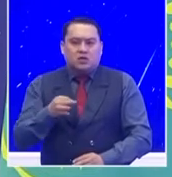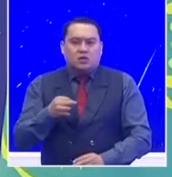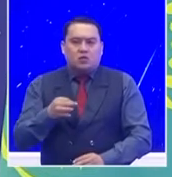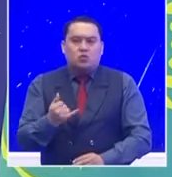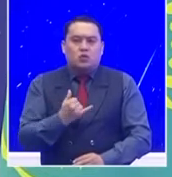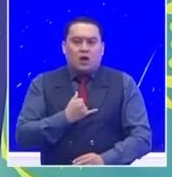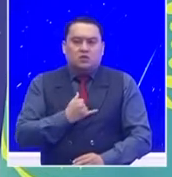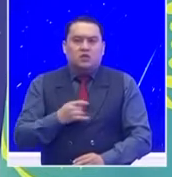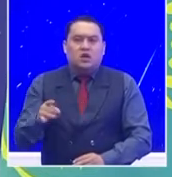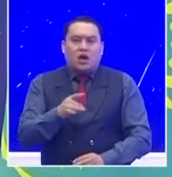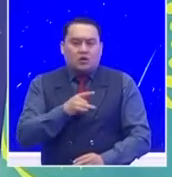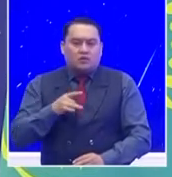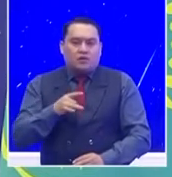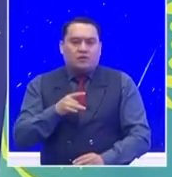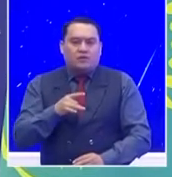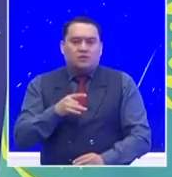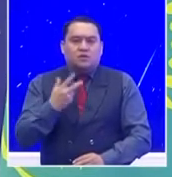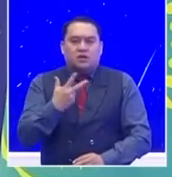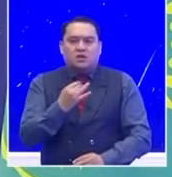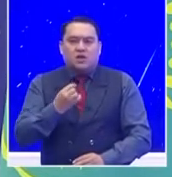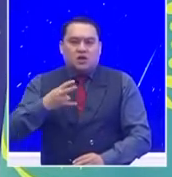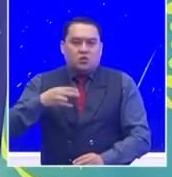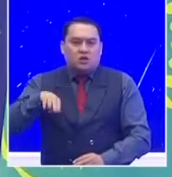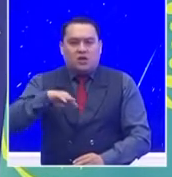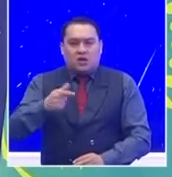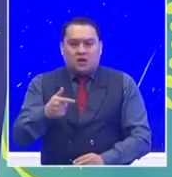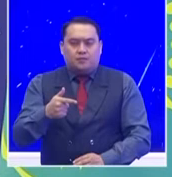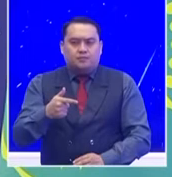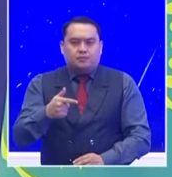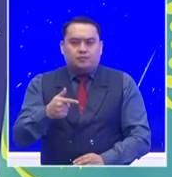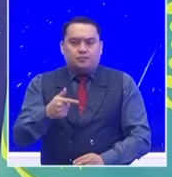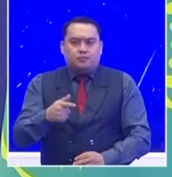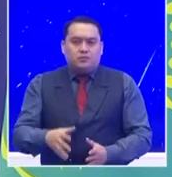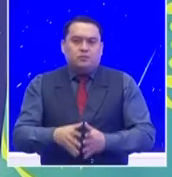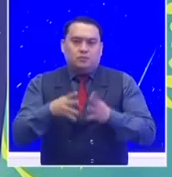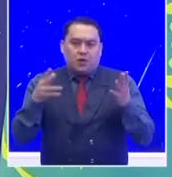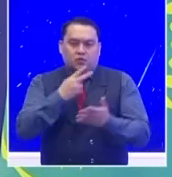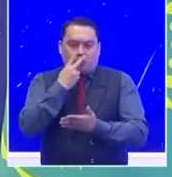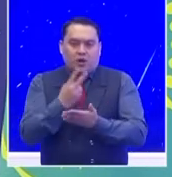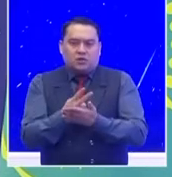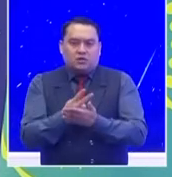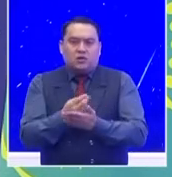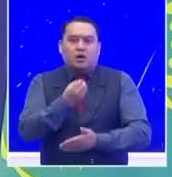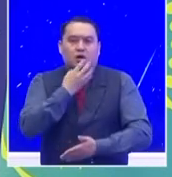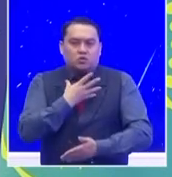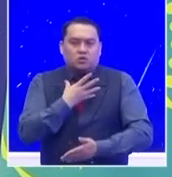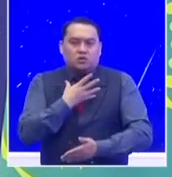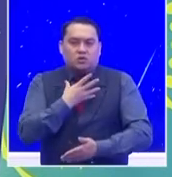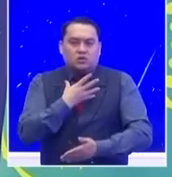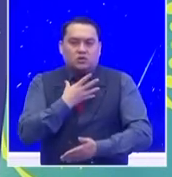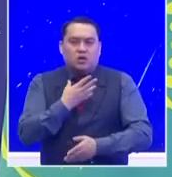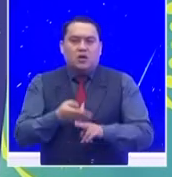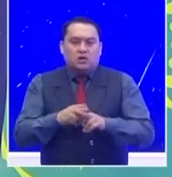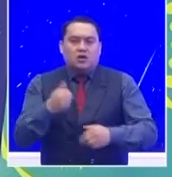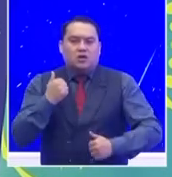внутренний региональный продукт составил 3 триллиона тенге. Это очень огромный показатель и очень хороший. И мы должны